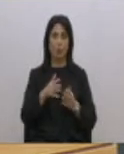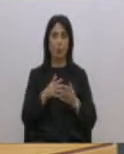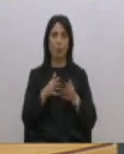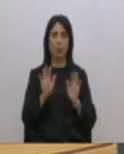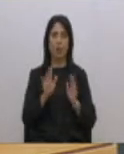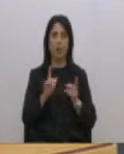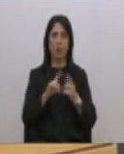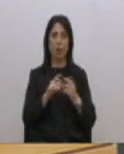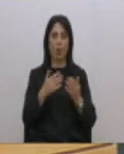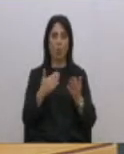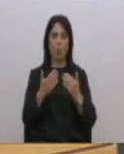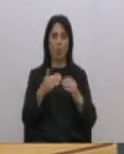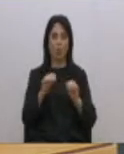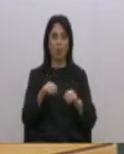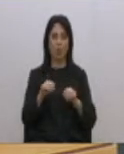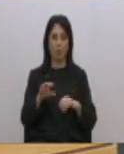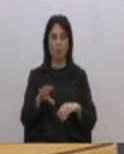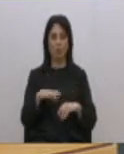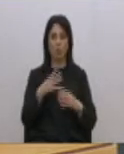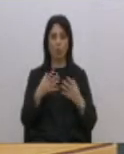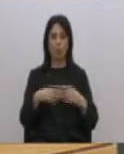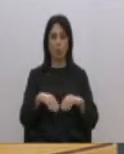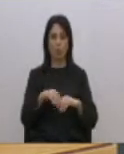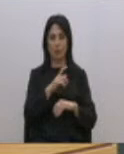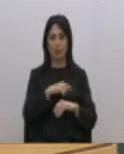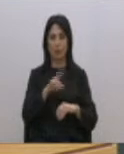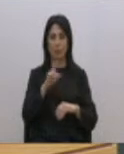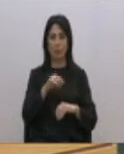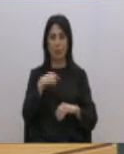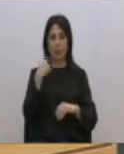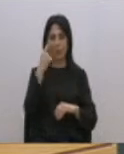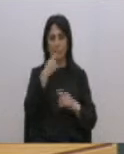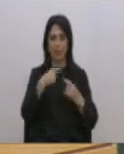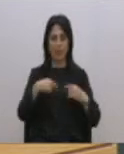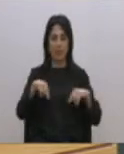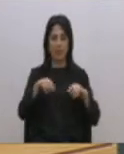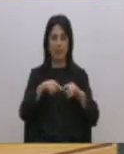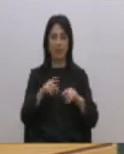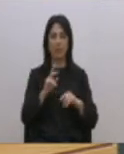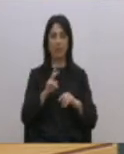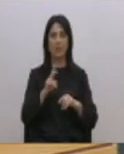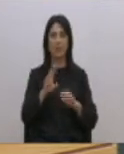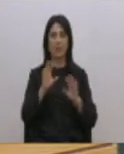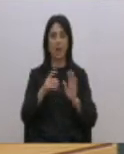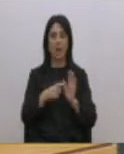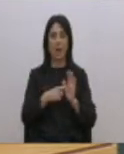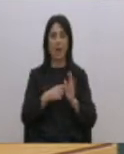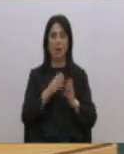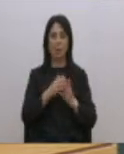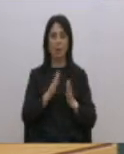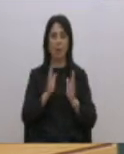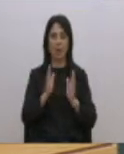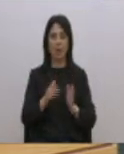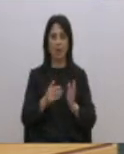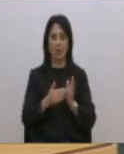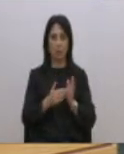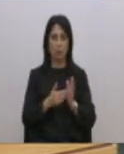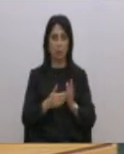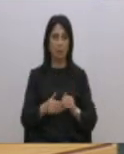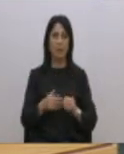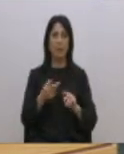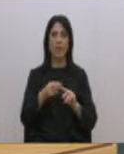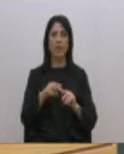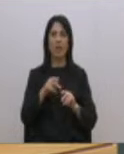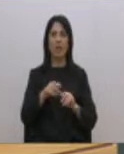მეტი კომუნიკაციის შესაძლებლობა ჰქონდეთ ოჯახის წევრებთან და პითა იმ წრესთან, რომელიც კანონმდებლობით არის განსაზღვრული.